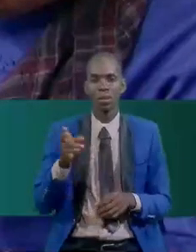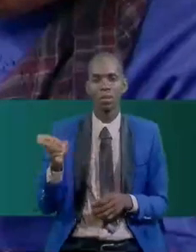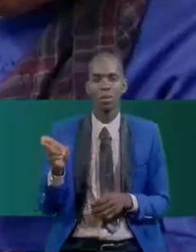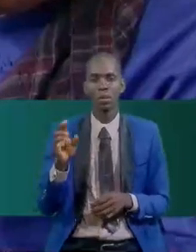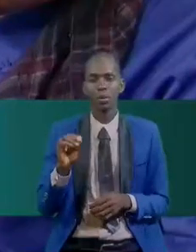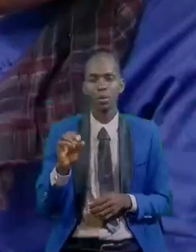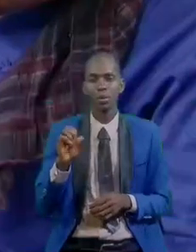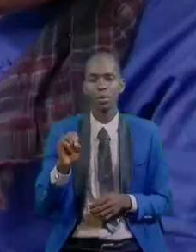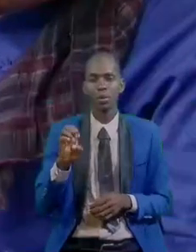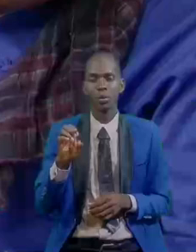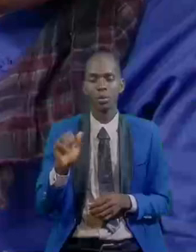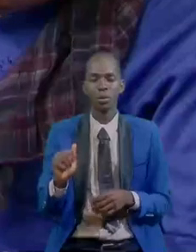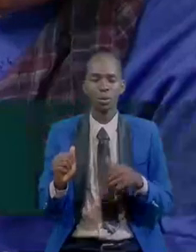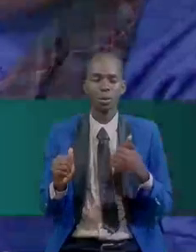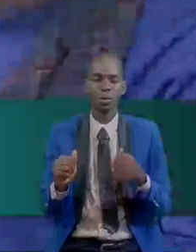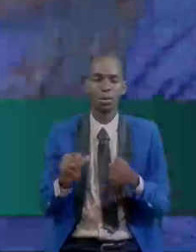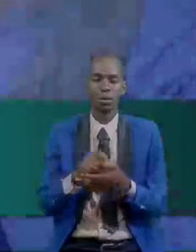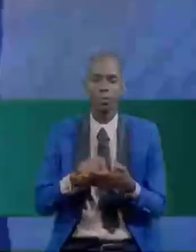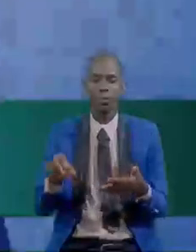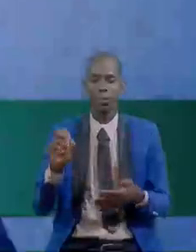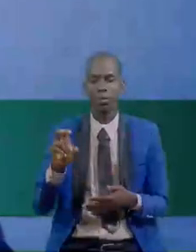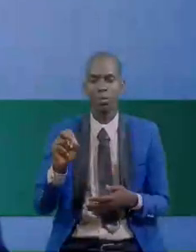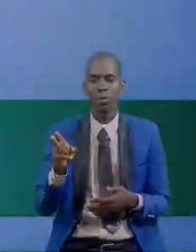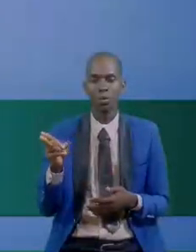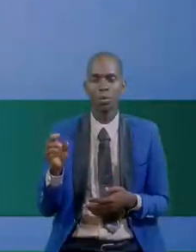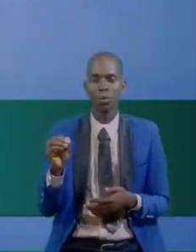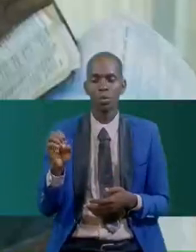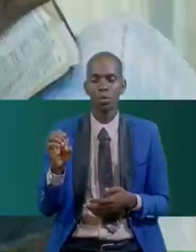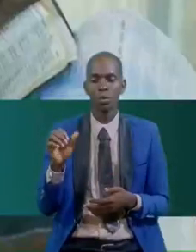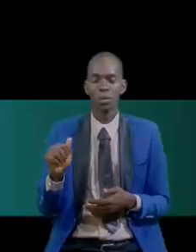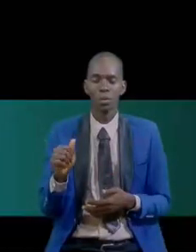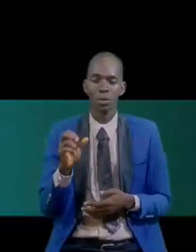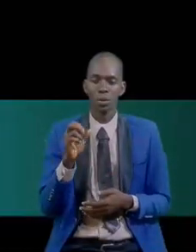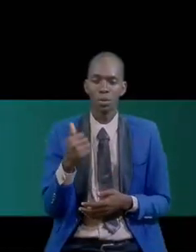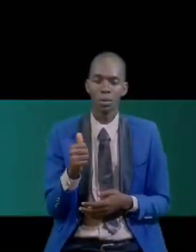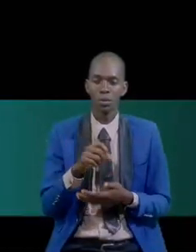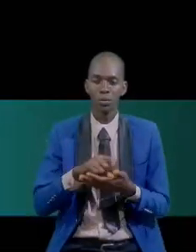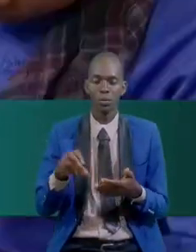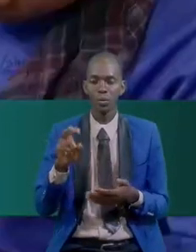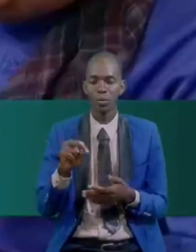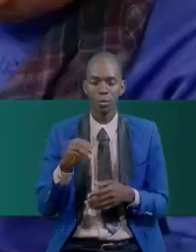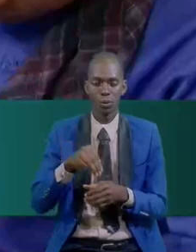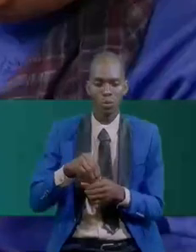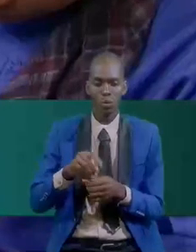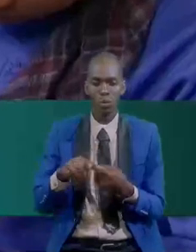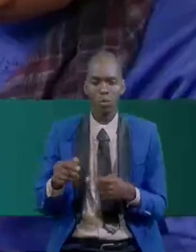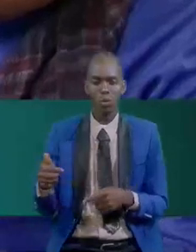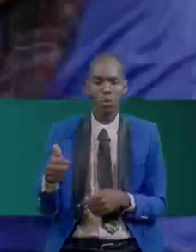Osée chapitre 10, verset 12. Semer selon la justice.